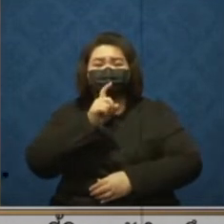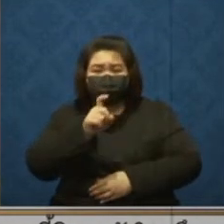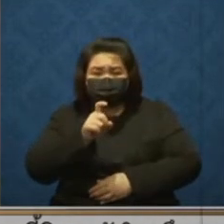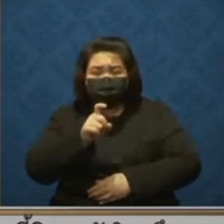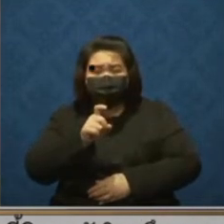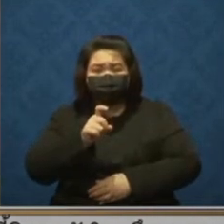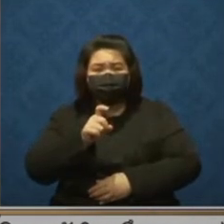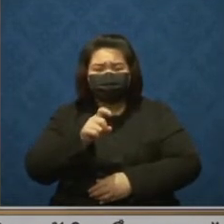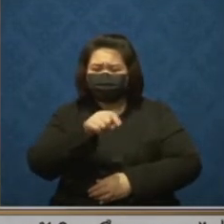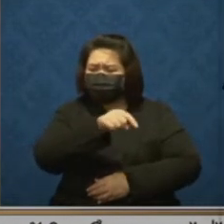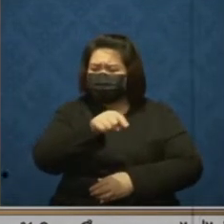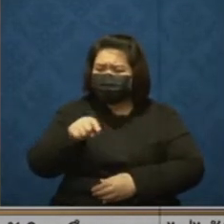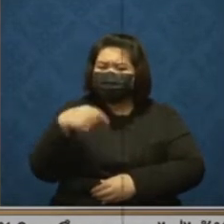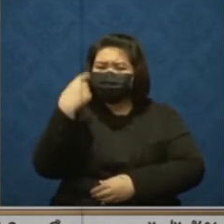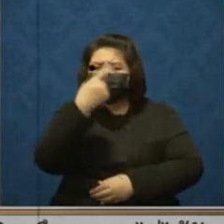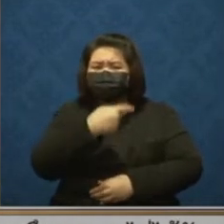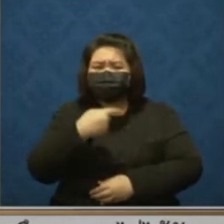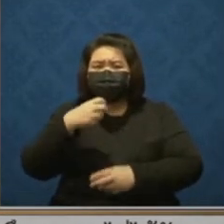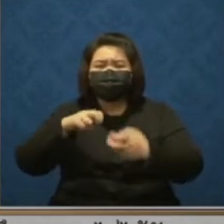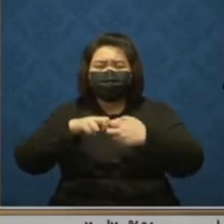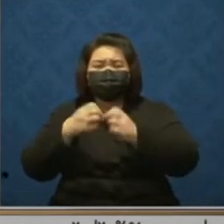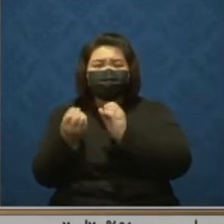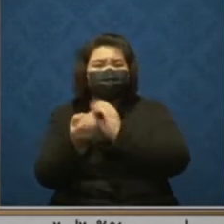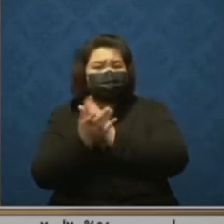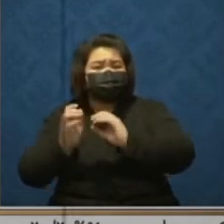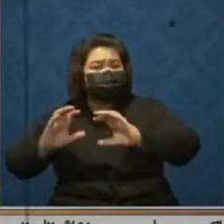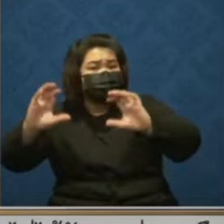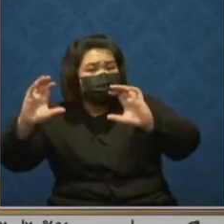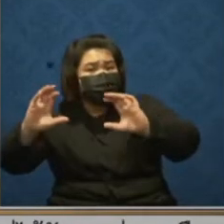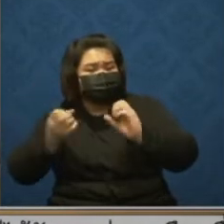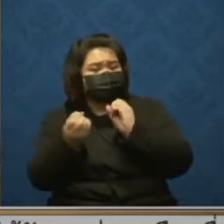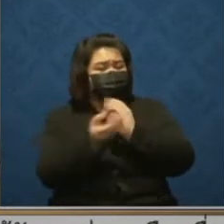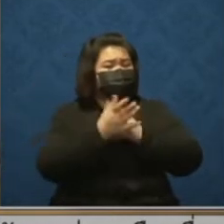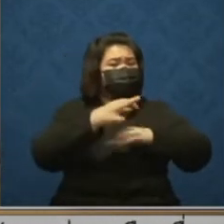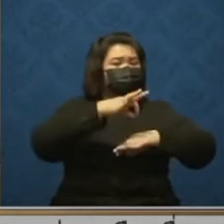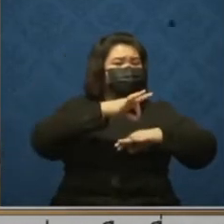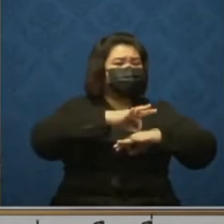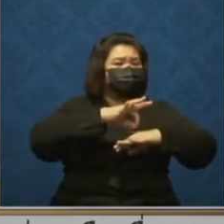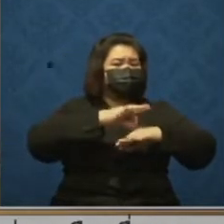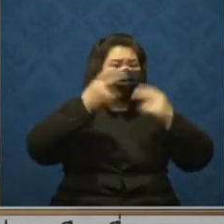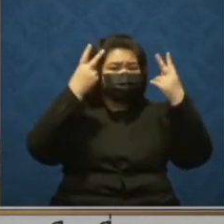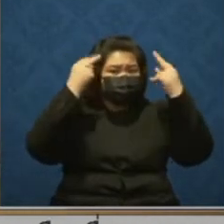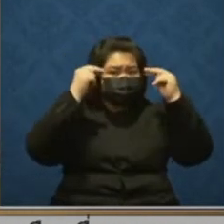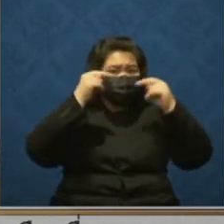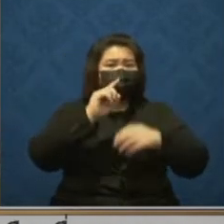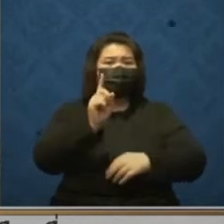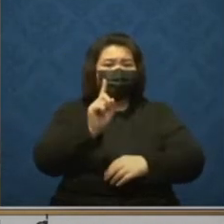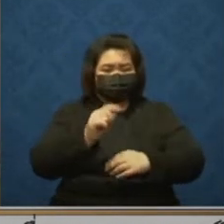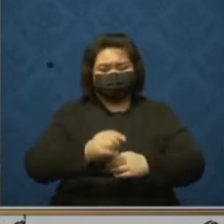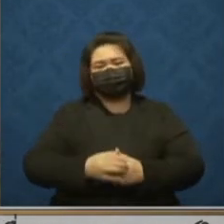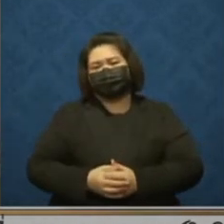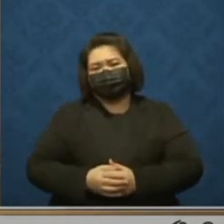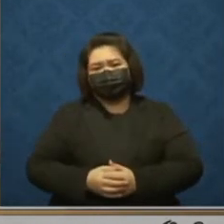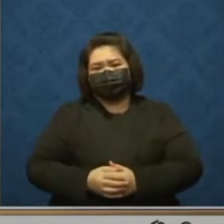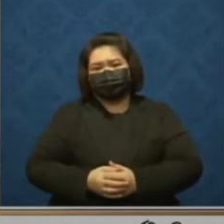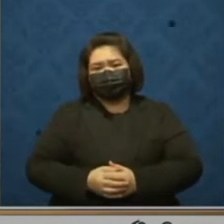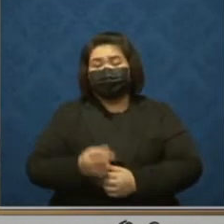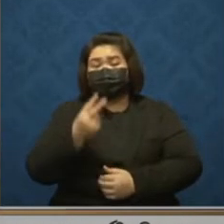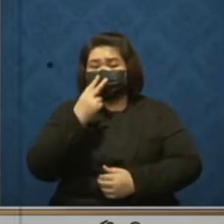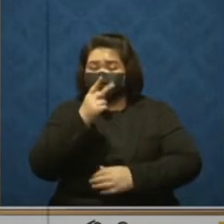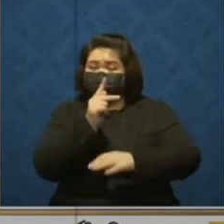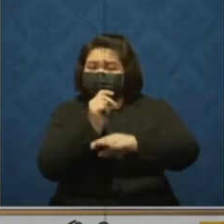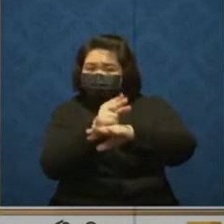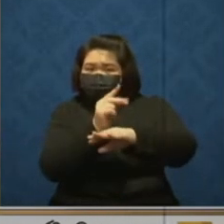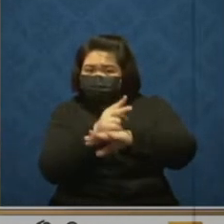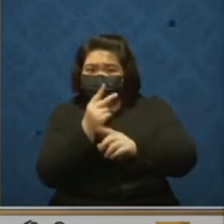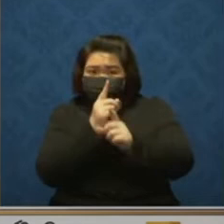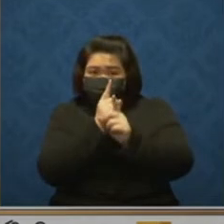ตรงนี้เป็นภัยต่อความมั่นของประเทศหรือเป็นภัยต่อความมั่นคงของประยุทธ์ครับยังไม่พอครับต้องจากตาบนเชือกเนี่ยนะครับ